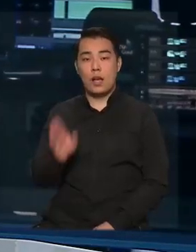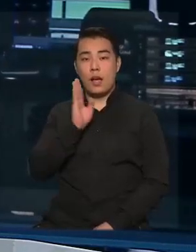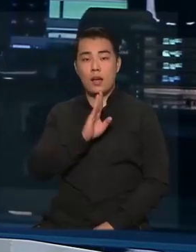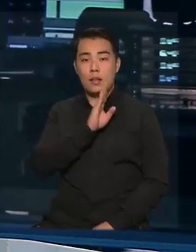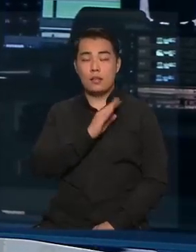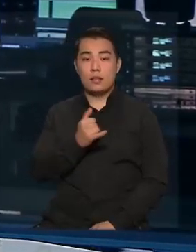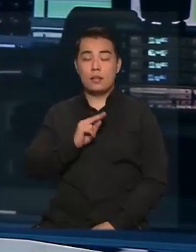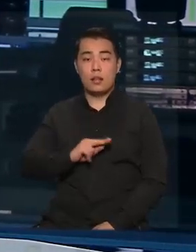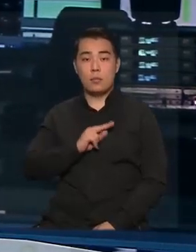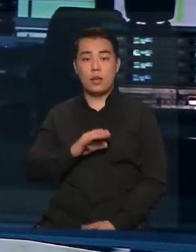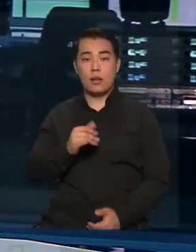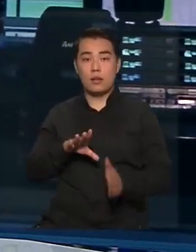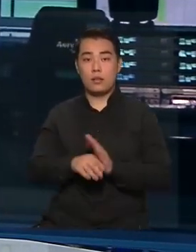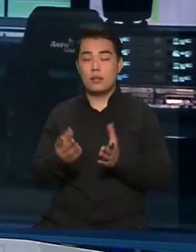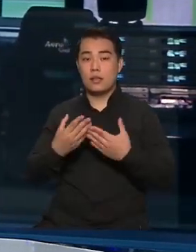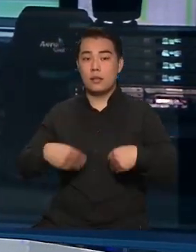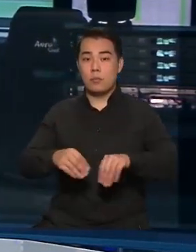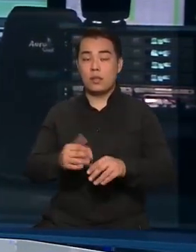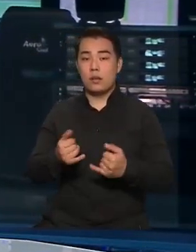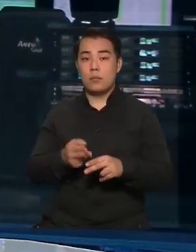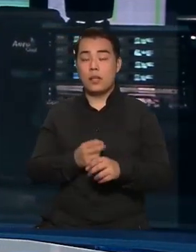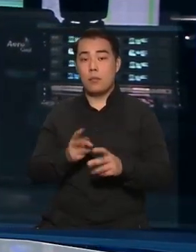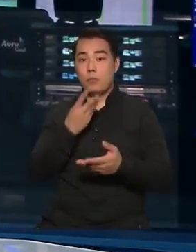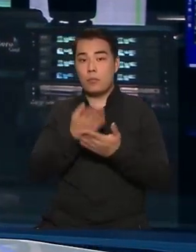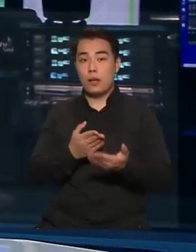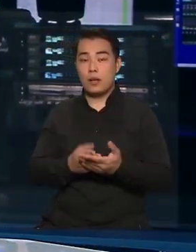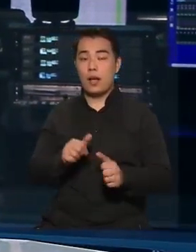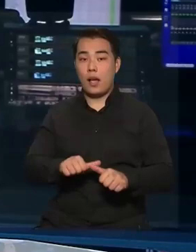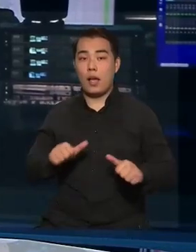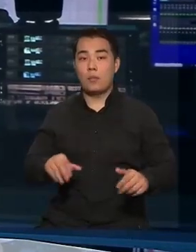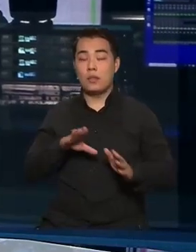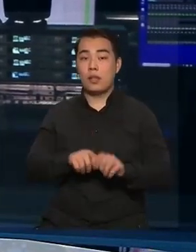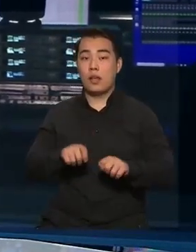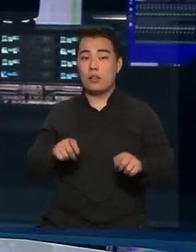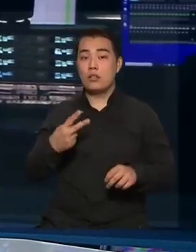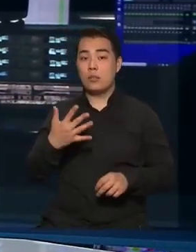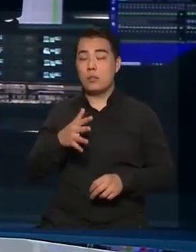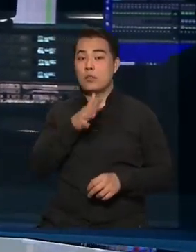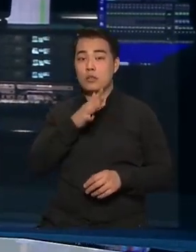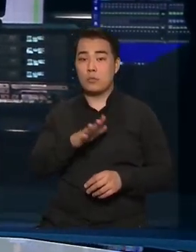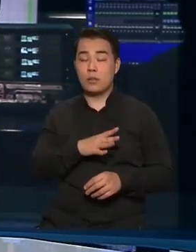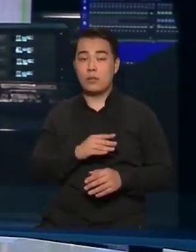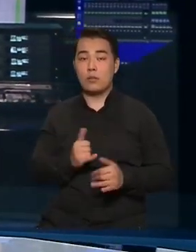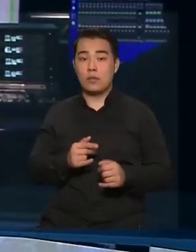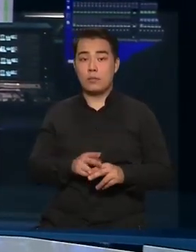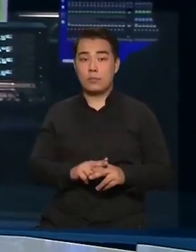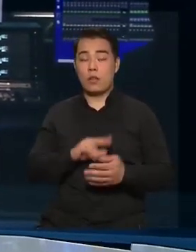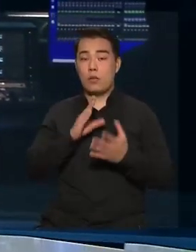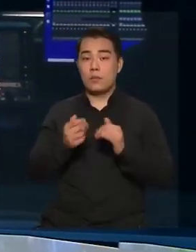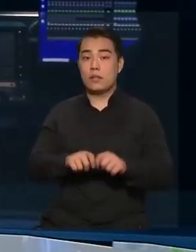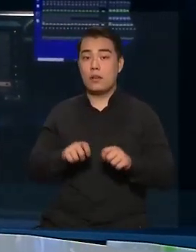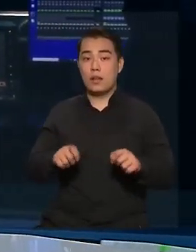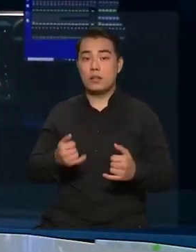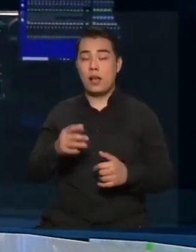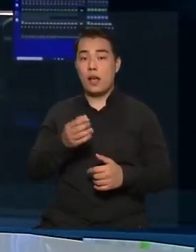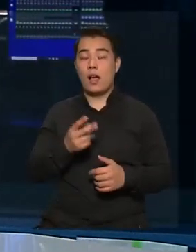Әйелдер істері және отбасылық демографиялық саясат жөніндегі ұлттық комиссияның құрылғанына биыл 25 жыл. Осыған орай